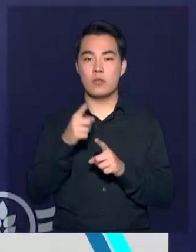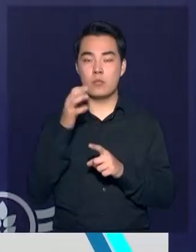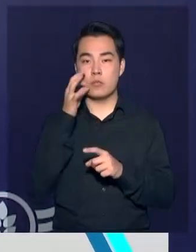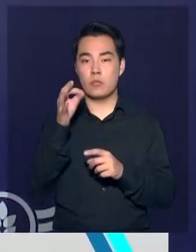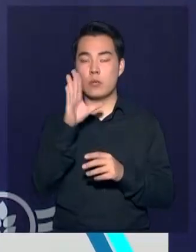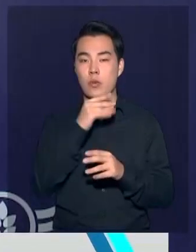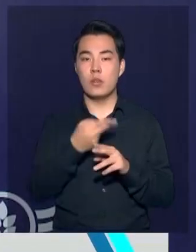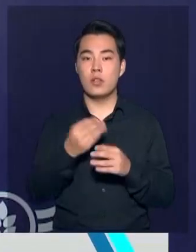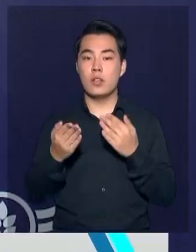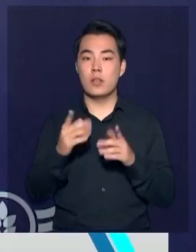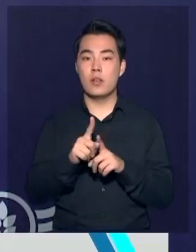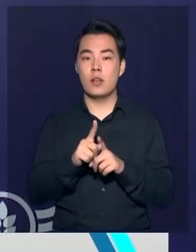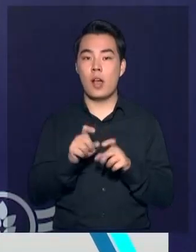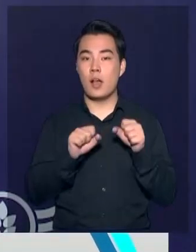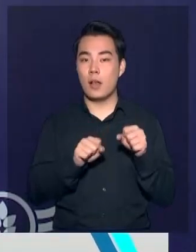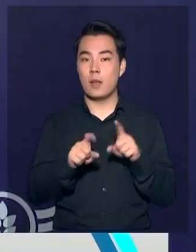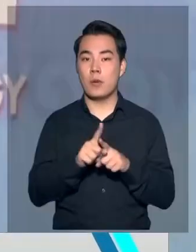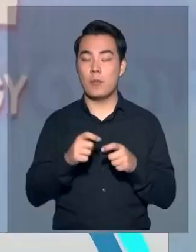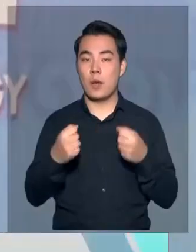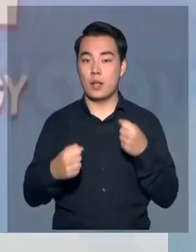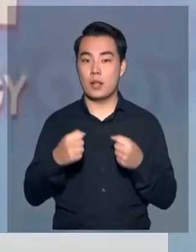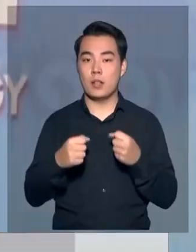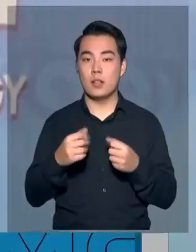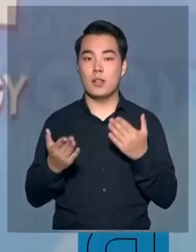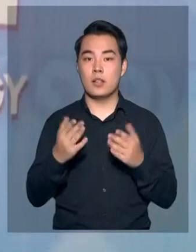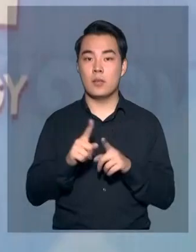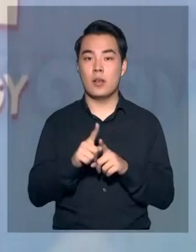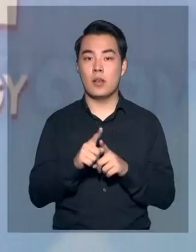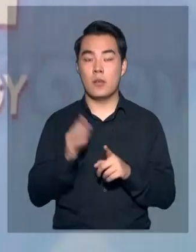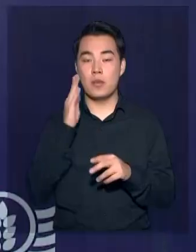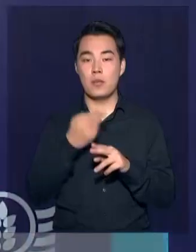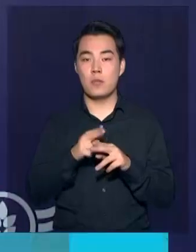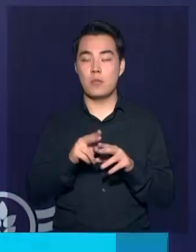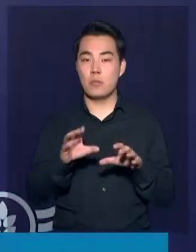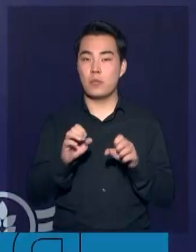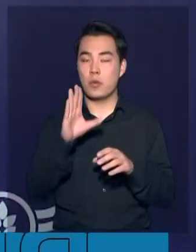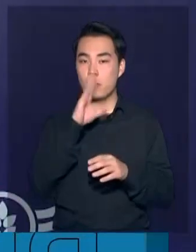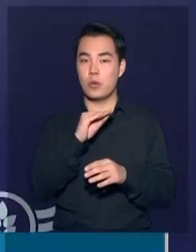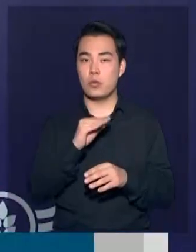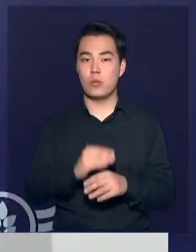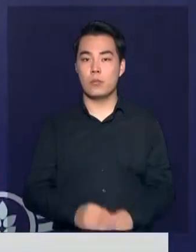еще добавить функцию торможения автомобиля, если человек засыпает, и датчики это уловили.